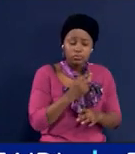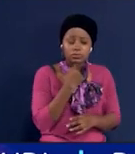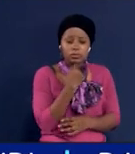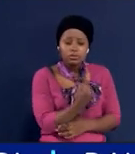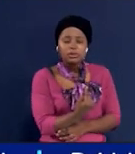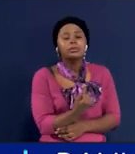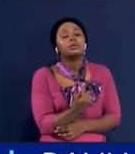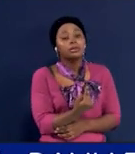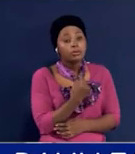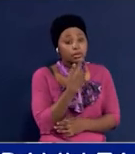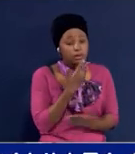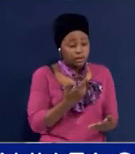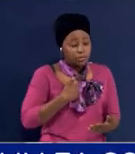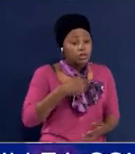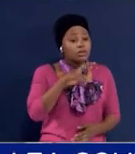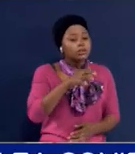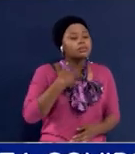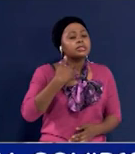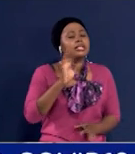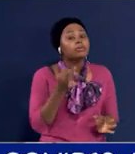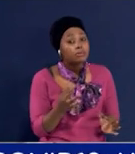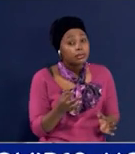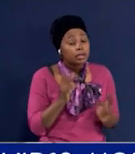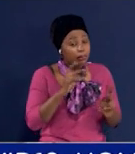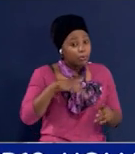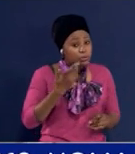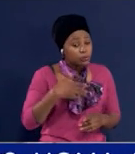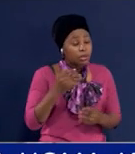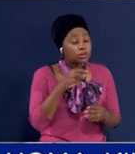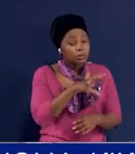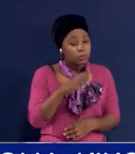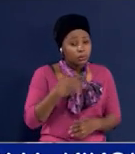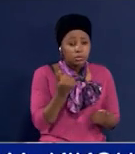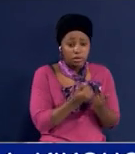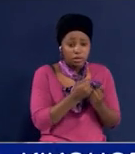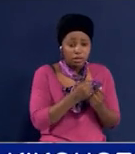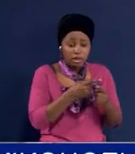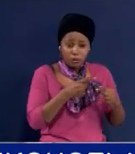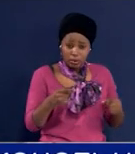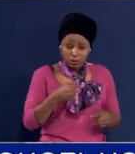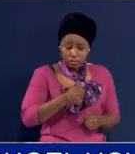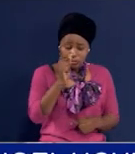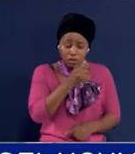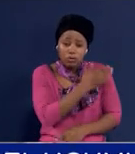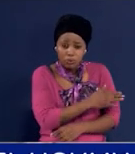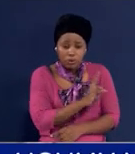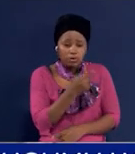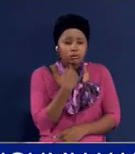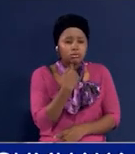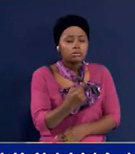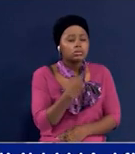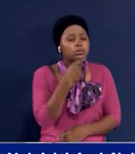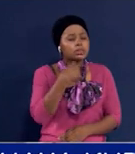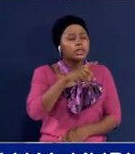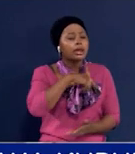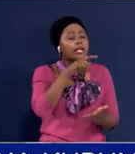kusema kwamba sasa mimi sokoni nitaendaje? Kwani ukienda sokoni huwezi kutengeneza umbali kati yako wewe na mtu anayekuhudumia? Au mtu anaweza nikienda Kariakoo